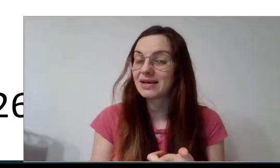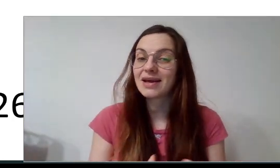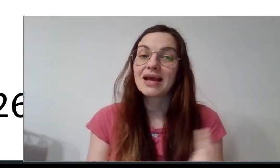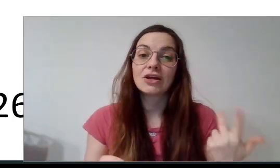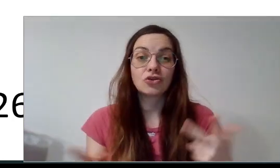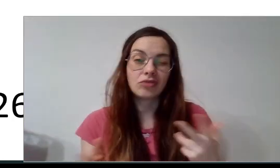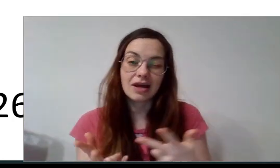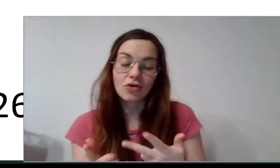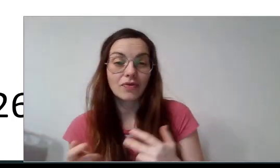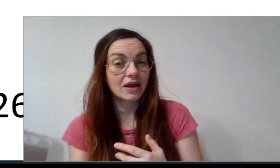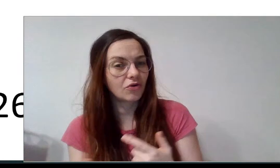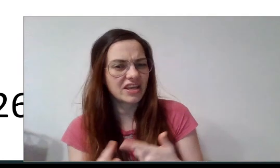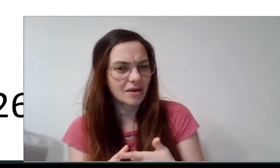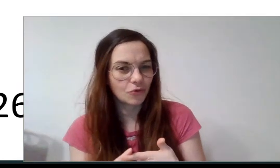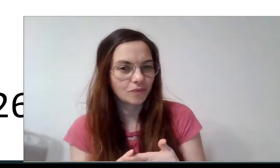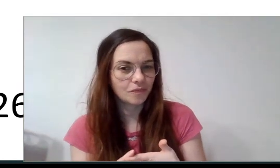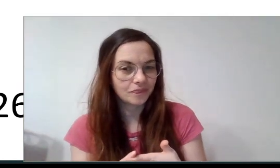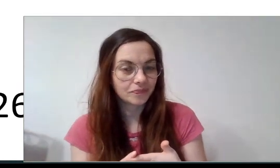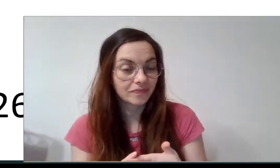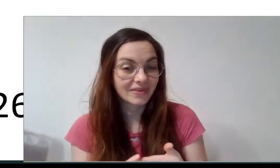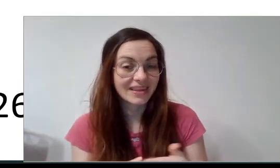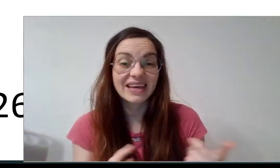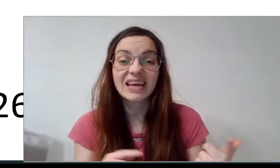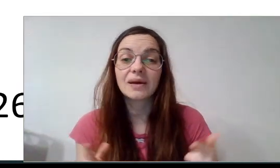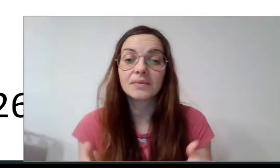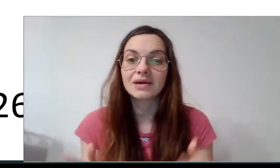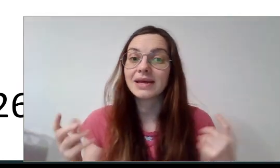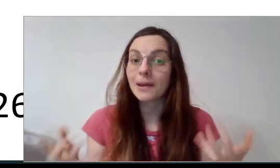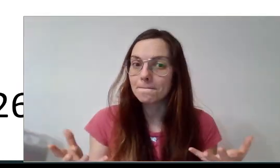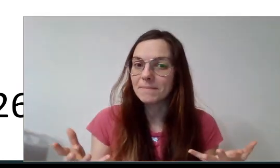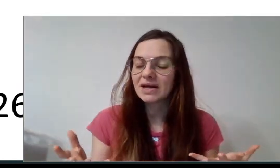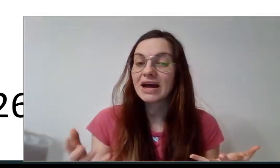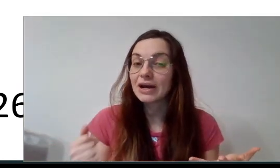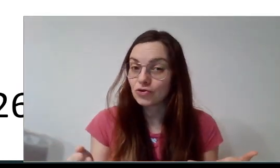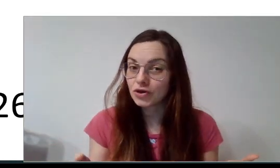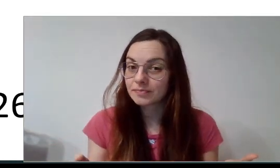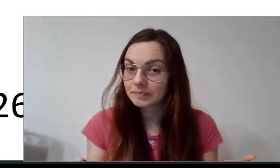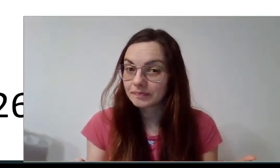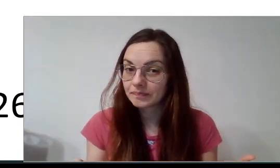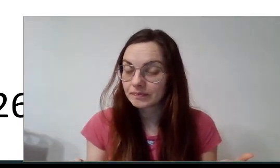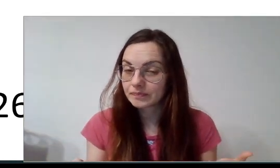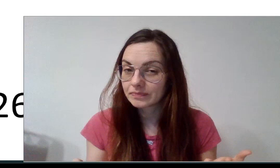dir. To je lako. A kako je njemu? Ich im, im. A njoj?